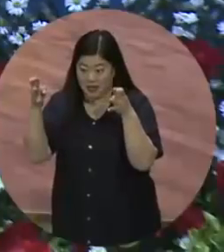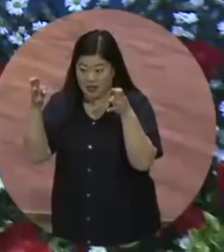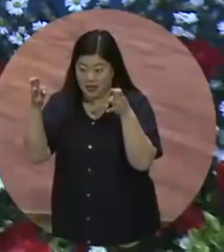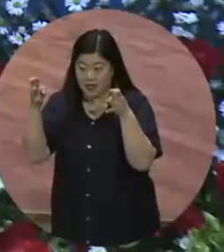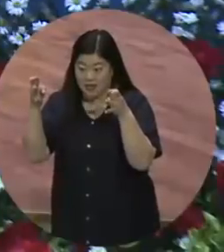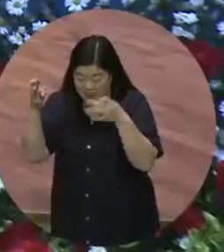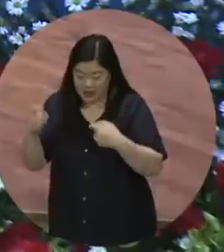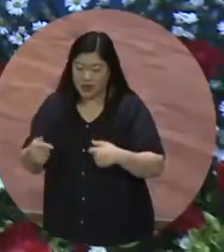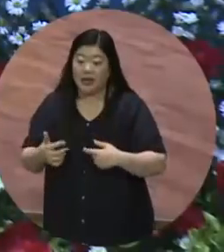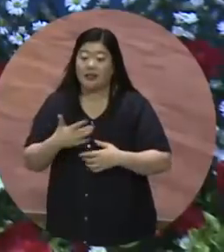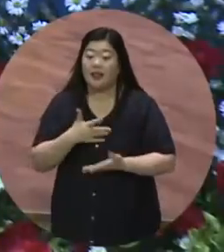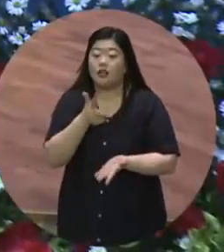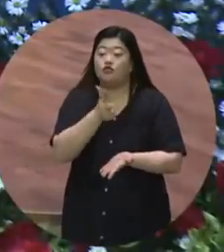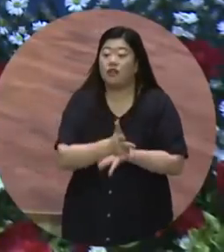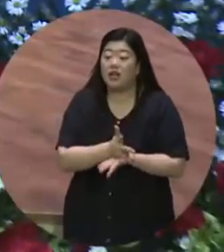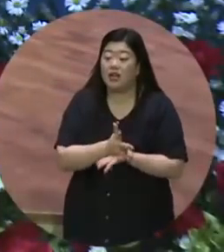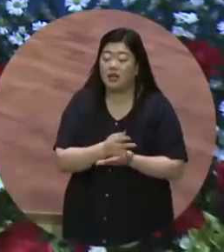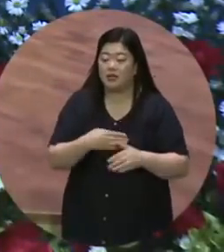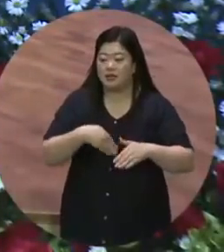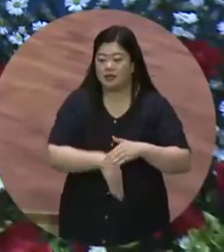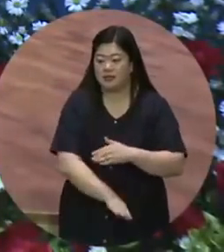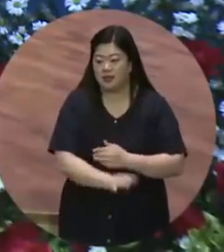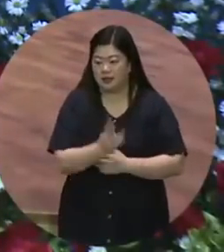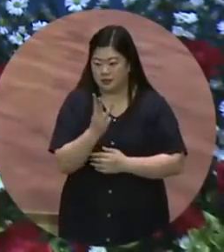아무도 안 합니다. 왜 하냐? 힘드니까.